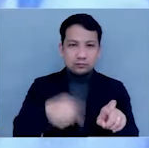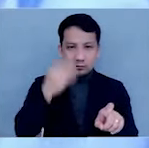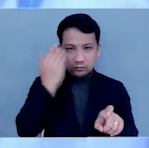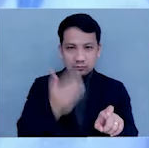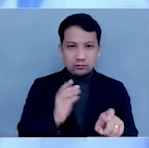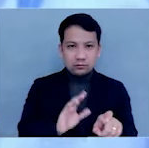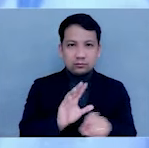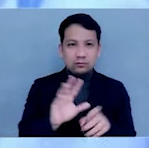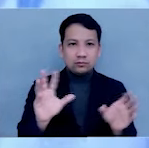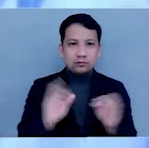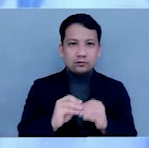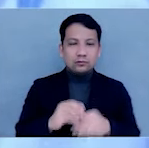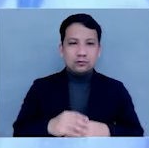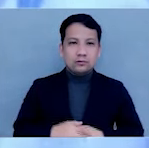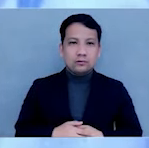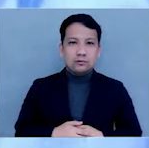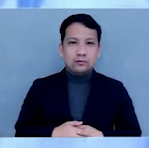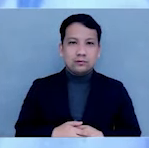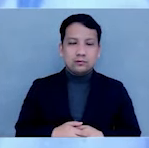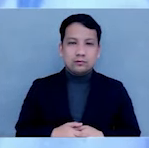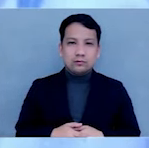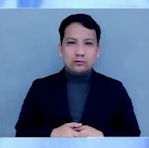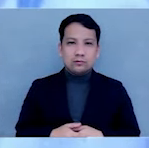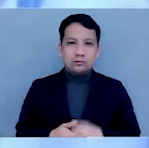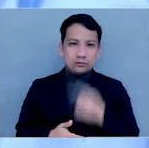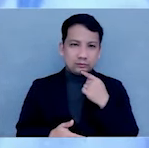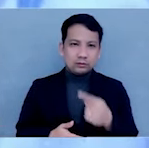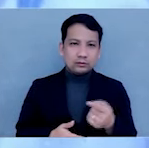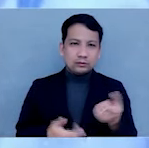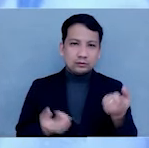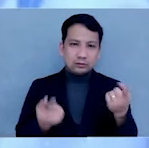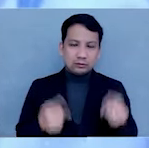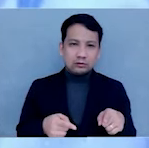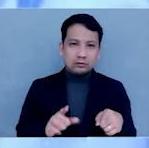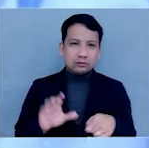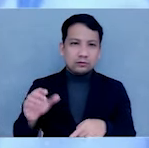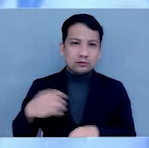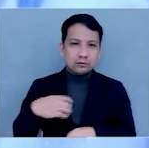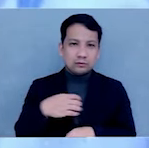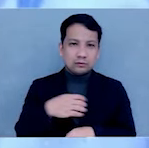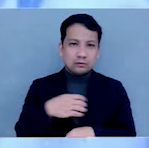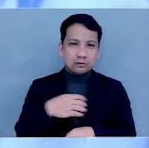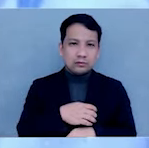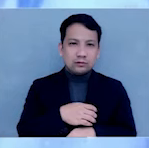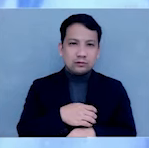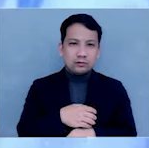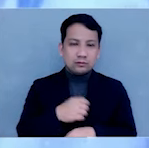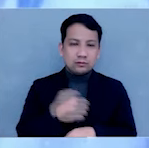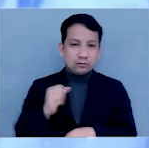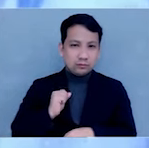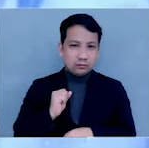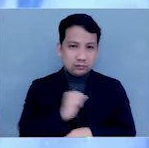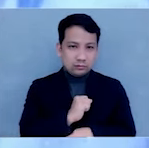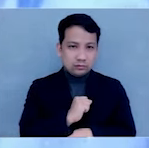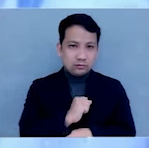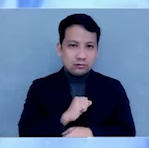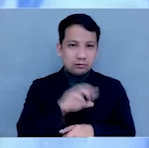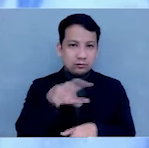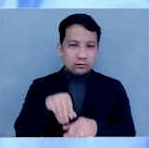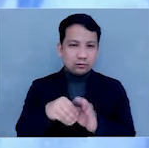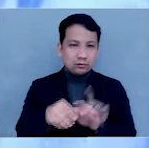mga tanong. Kasi ganito kasi ang sa mga congressional hearings, kasama ang hearing sa Senate.